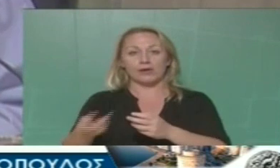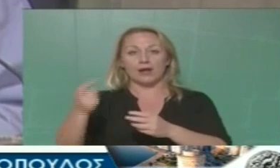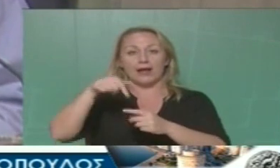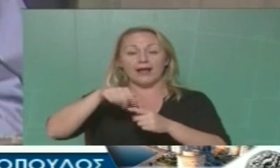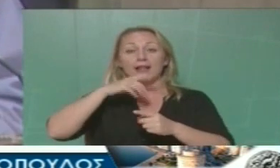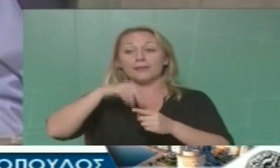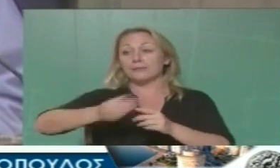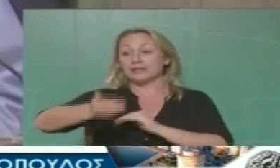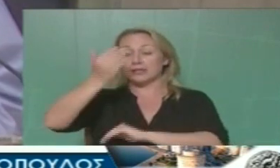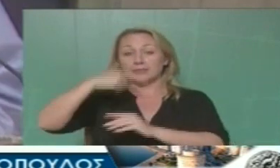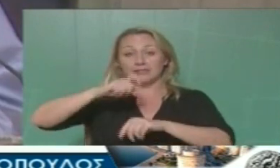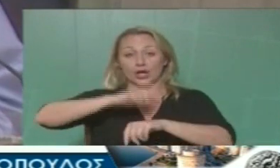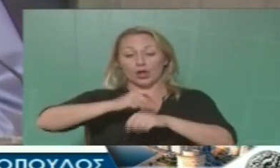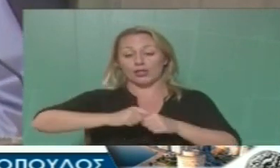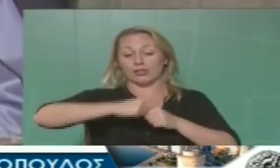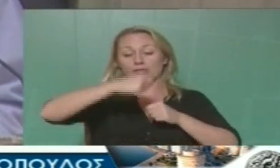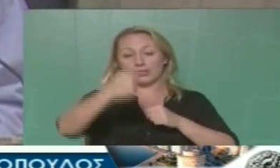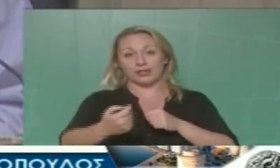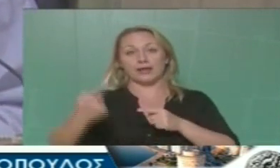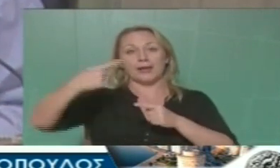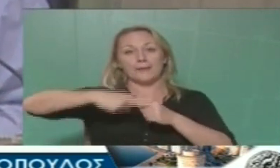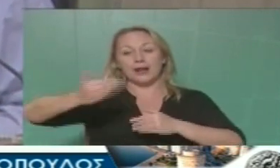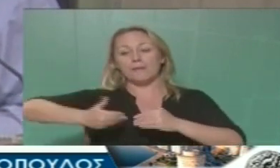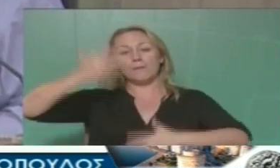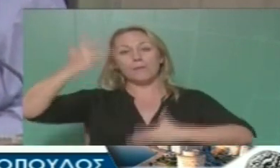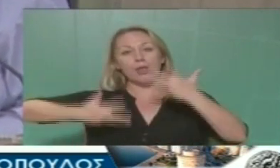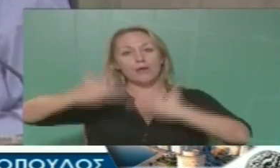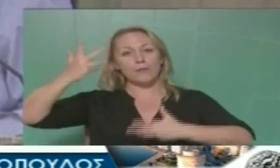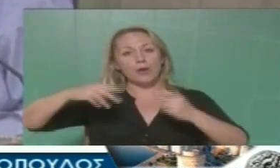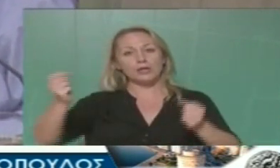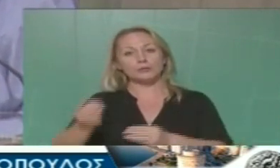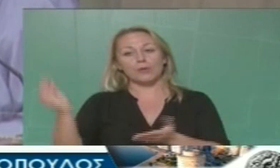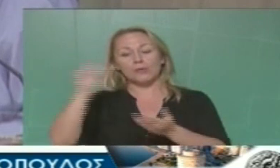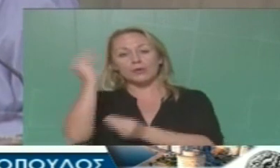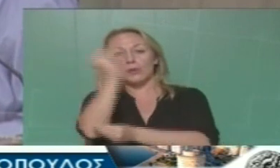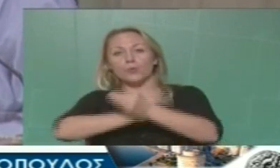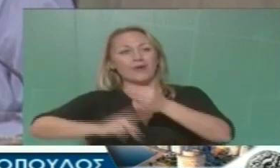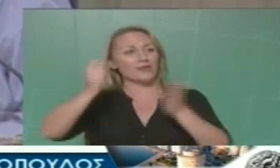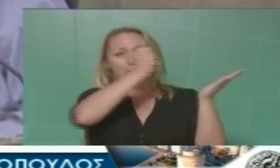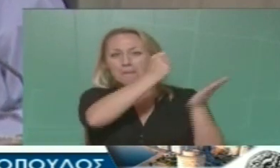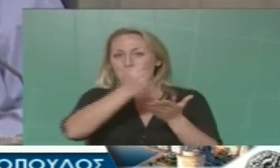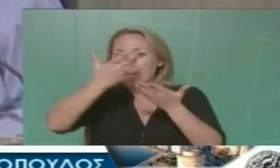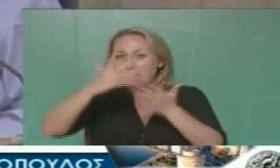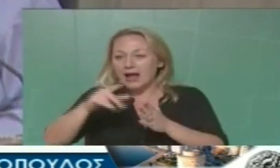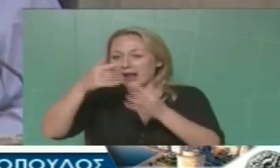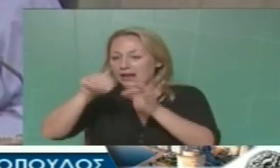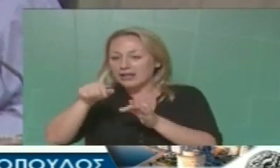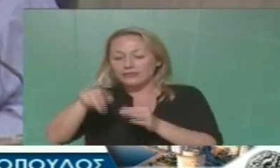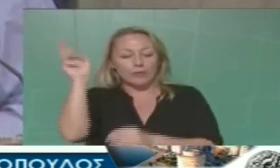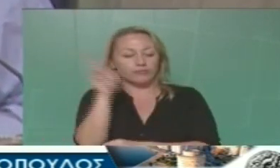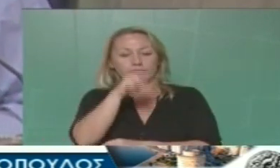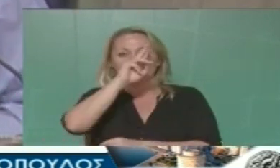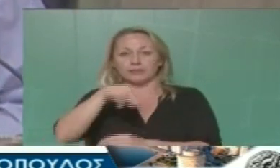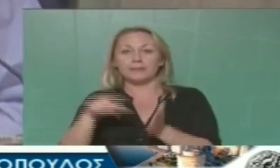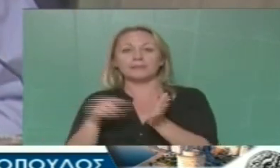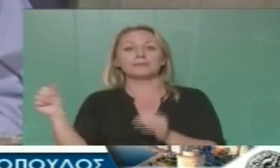το χρόνο ολοκλήρωσης, εκτοξεύει και πάλι τον προϋπολογισμό, αχρηστεύοντας κονδύλια που ήδη έχουν δοθεί για τη σημερινή λύση. Για